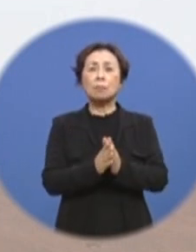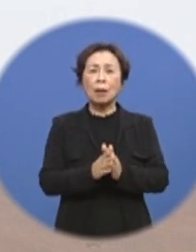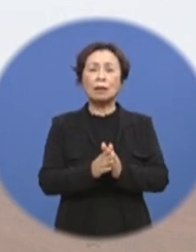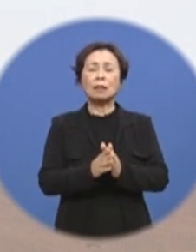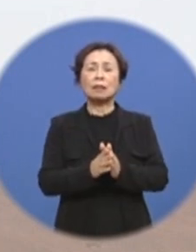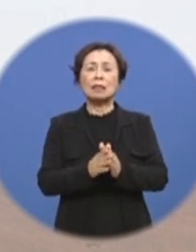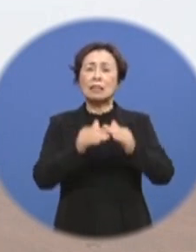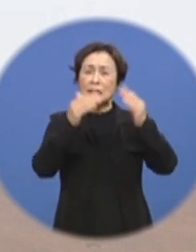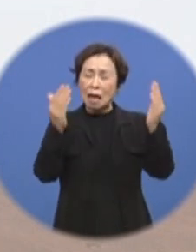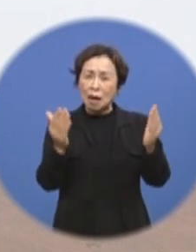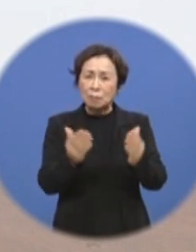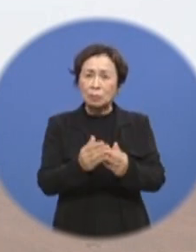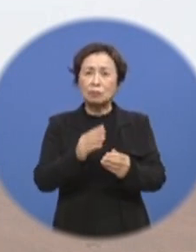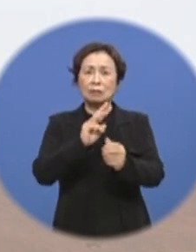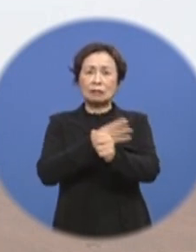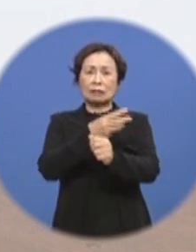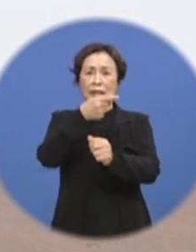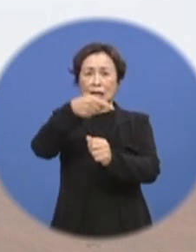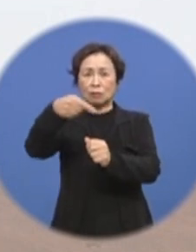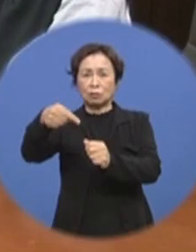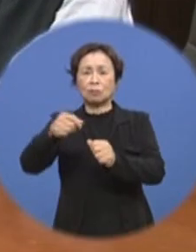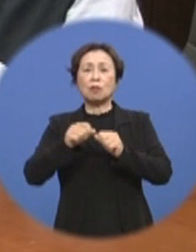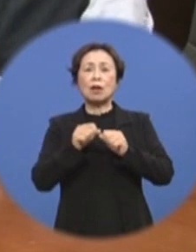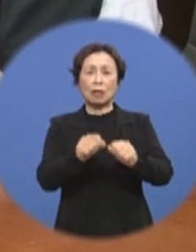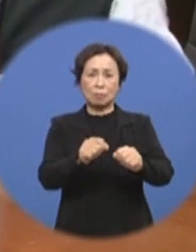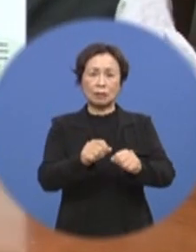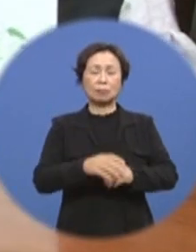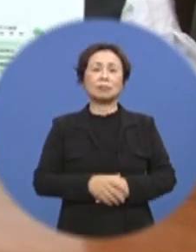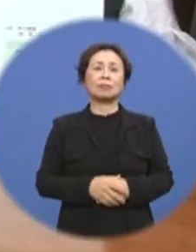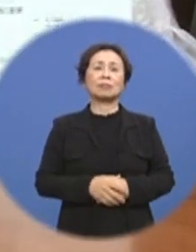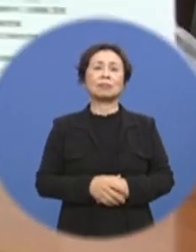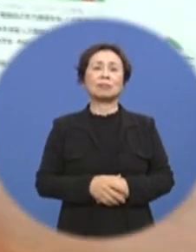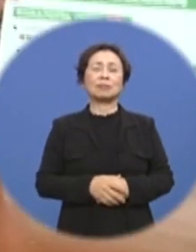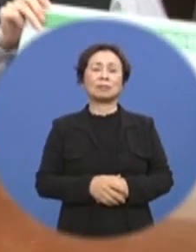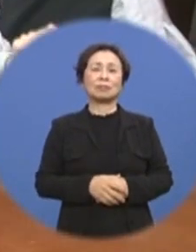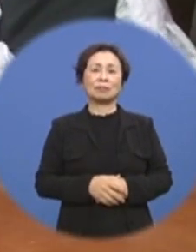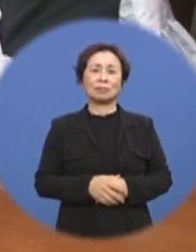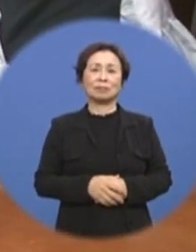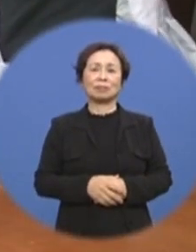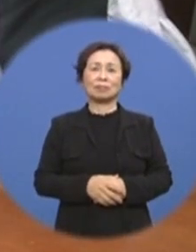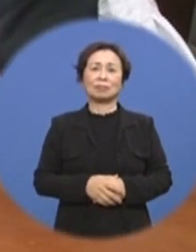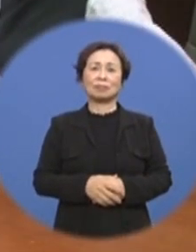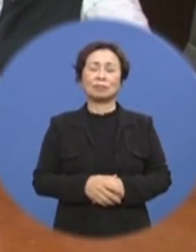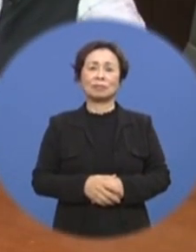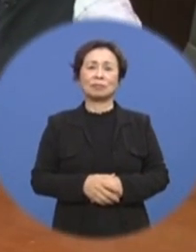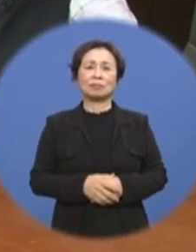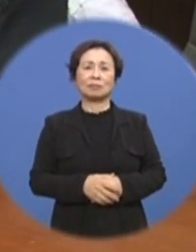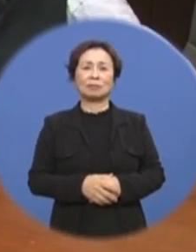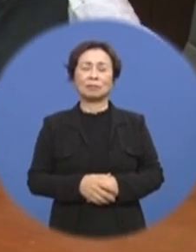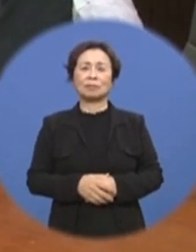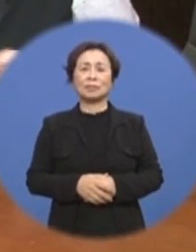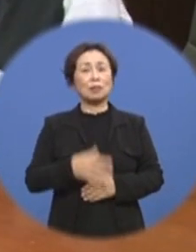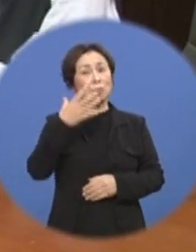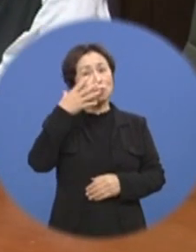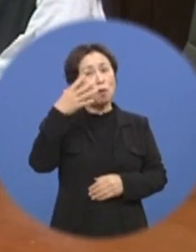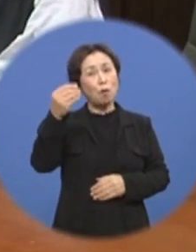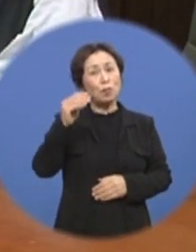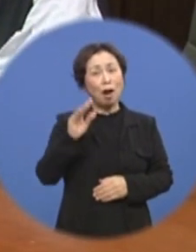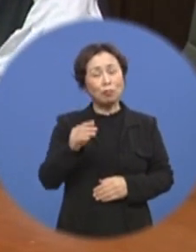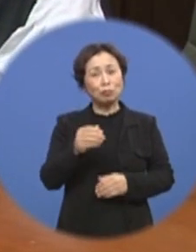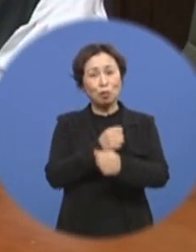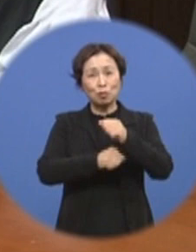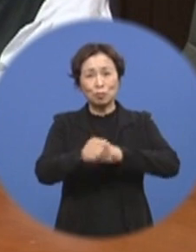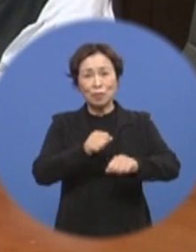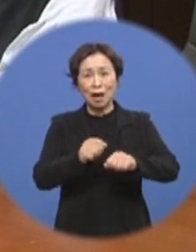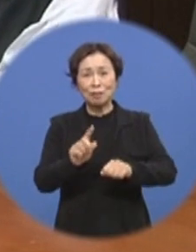というのをこれからやっていきますなるほどそれから教育の中で何かとても高興味深い取り組みがあると